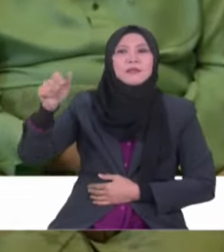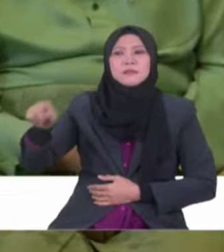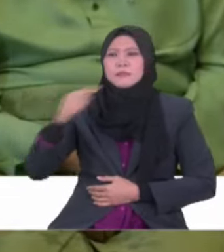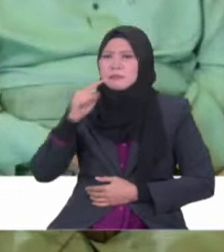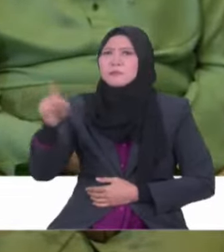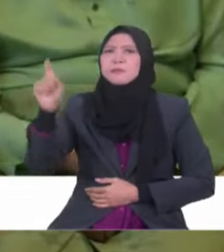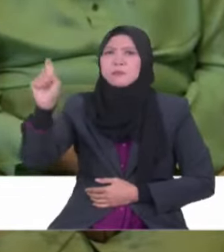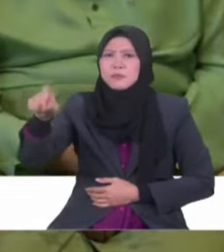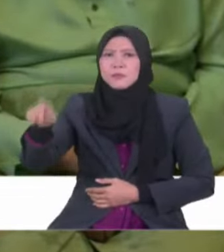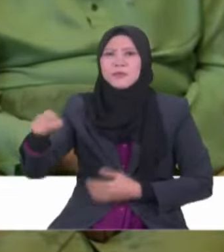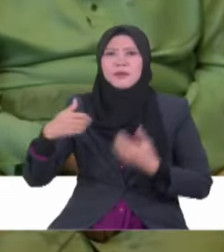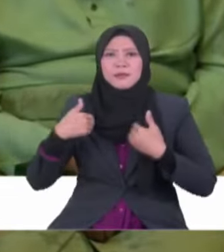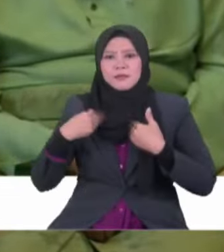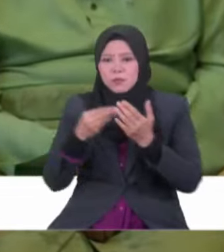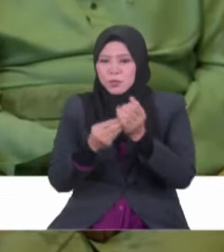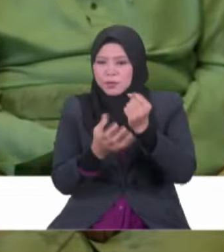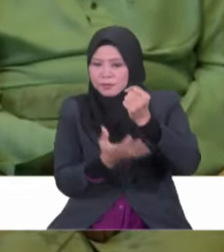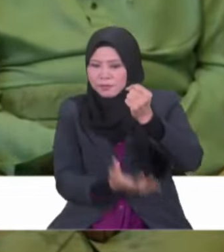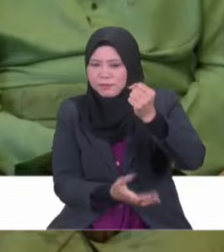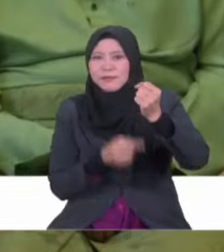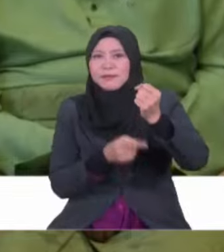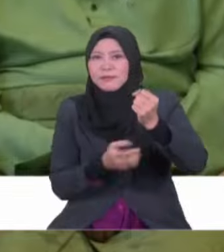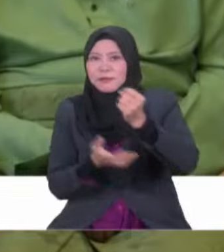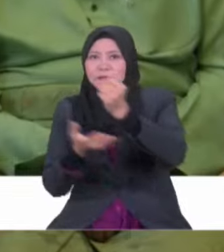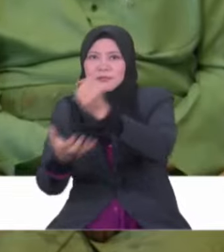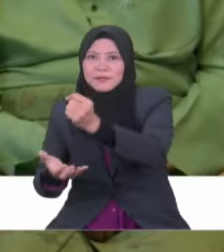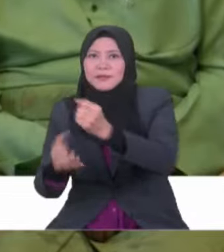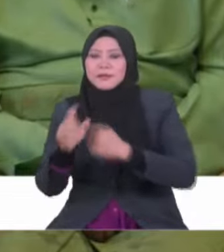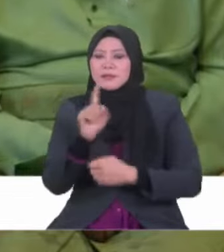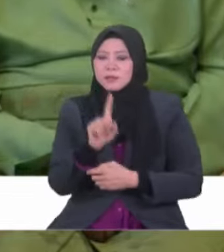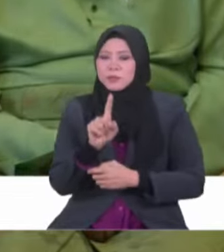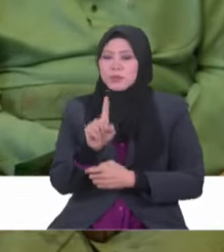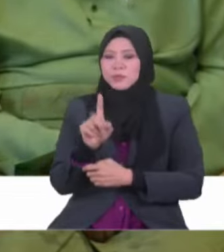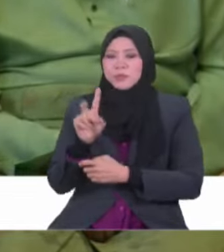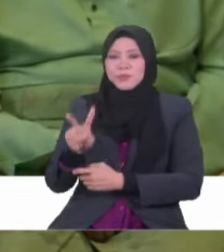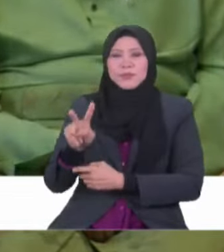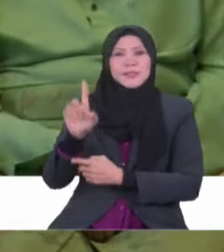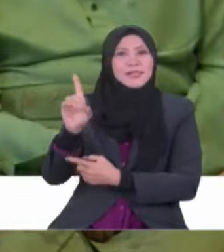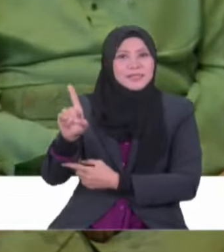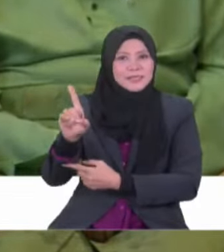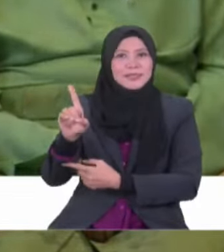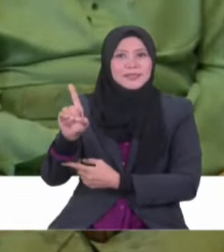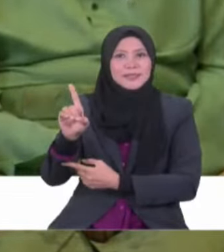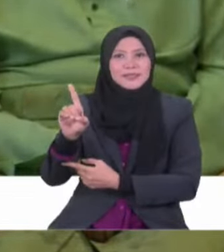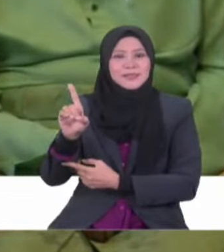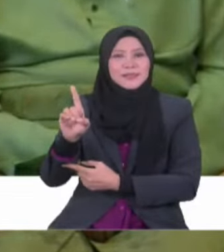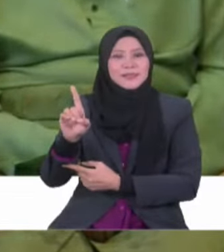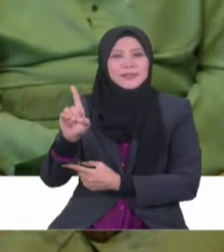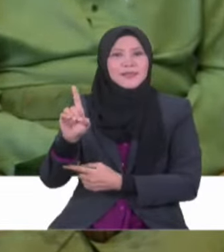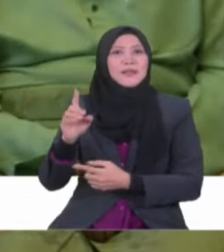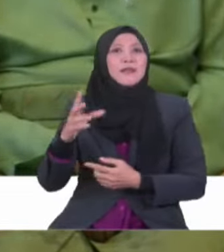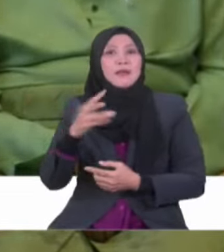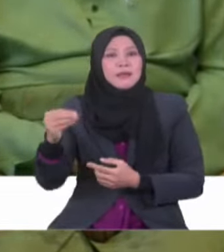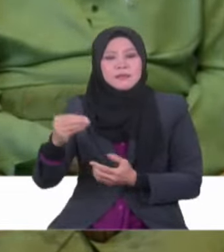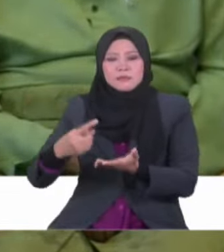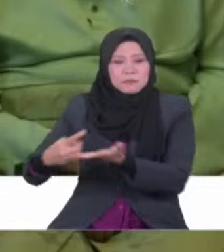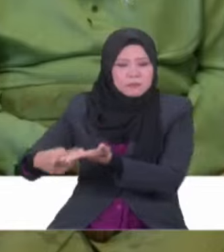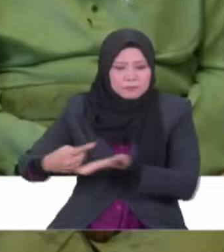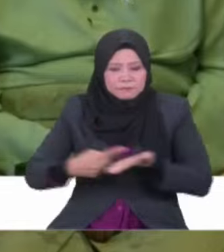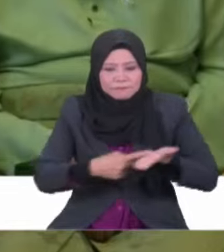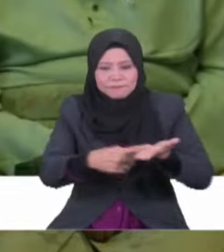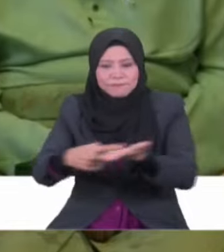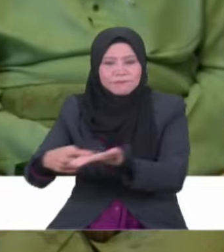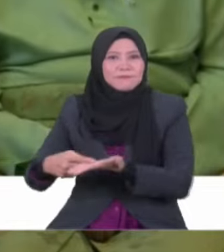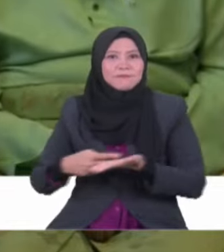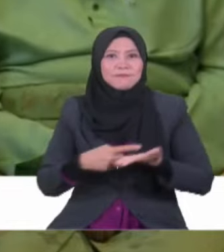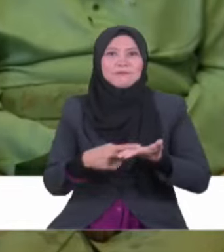harus ada peruntukan ini 112D. Tetapi perbincangan dan perundingan pada